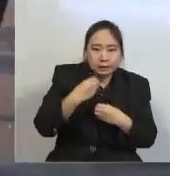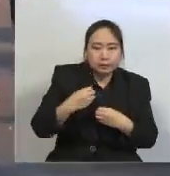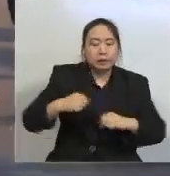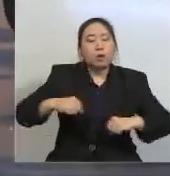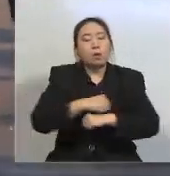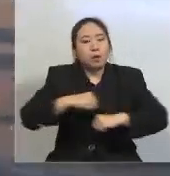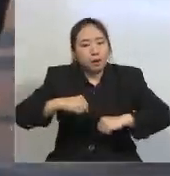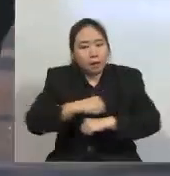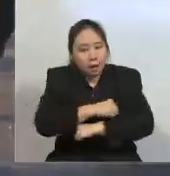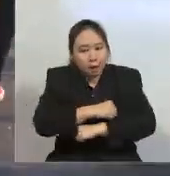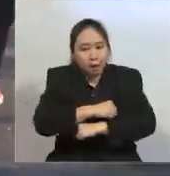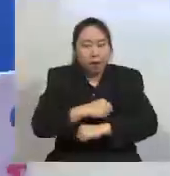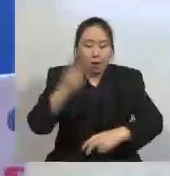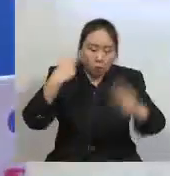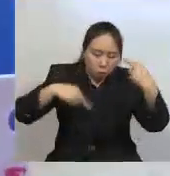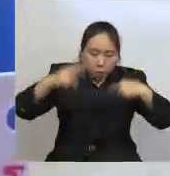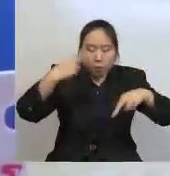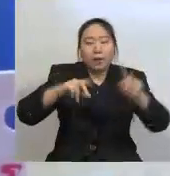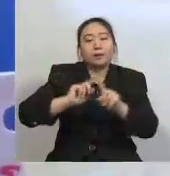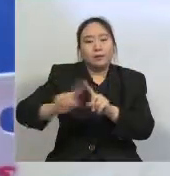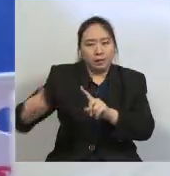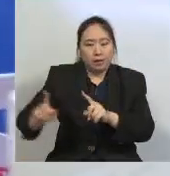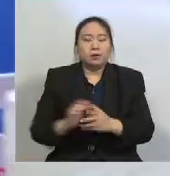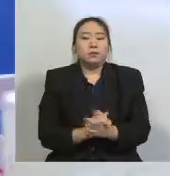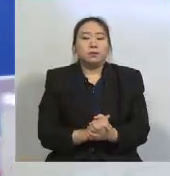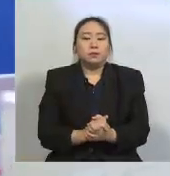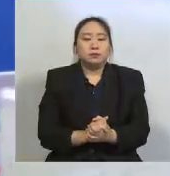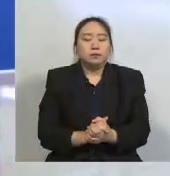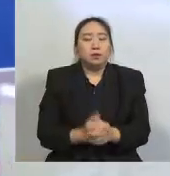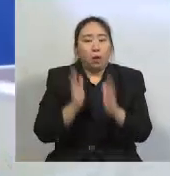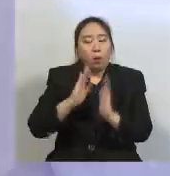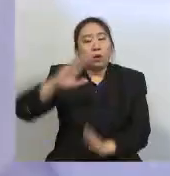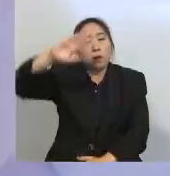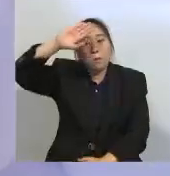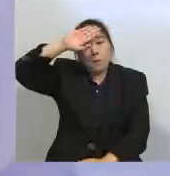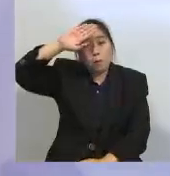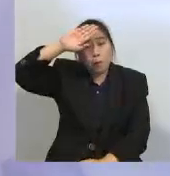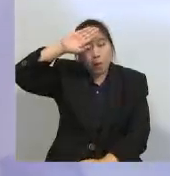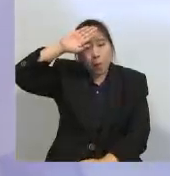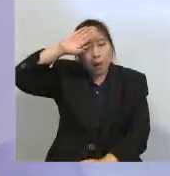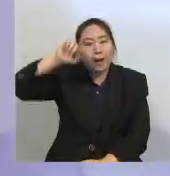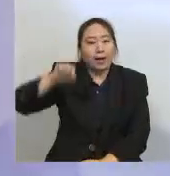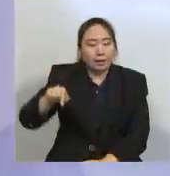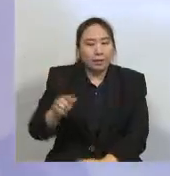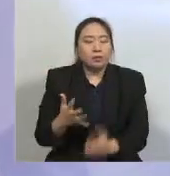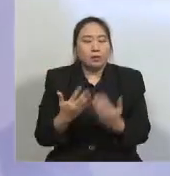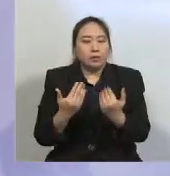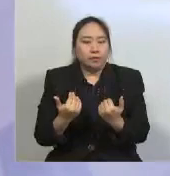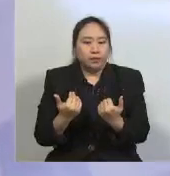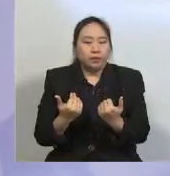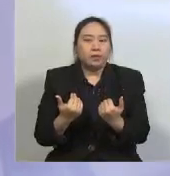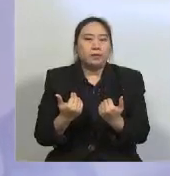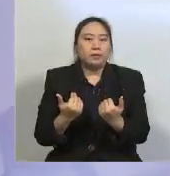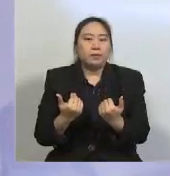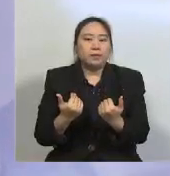ายการดูแลเรื่องภาวะแทรกซ้อนต่างๆเนี่ยทำให้ผู้ป่วยเนี่ยนะฮะสามารถที่จะลด อัตรา